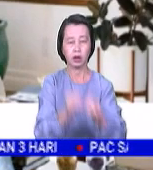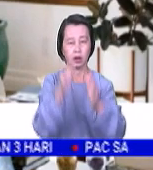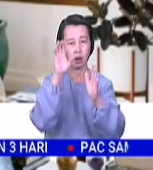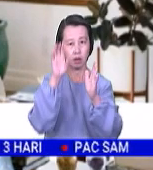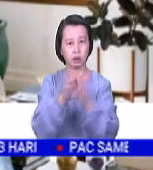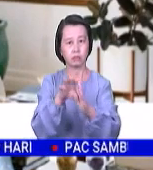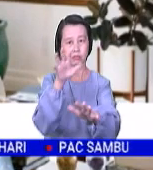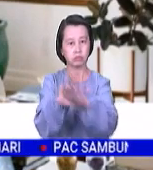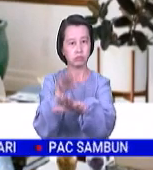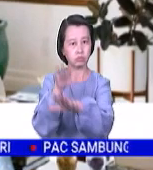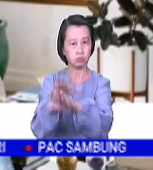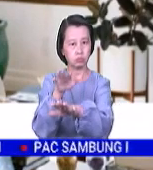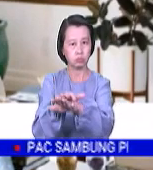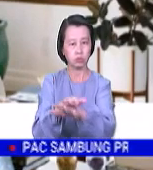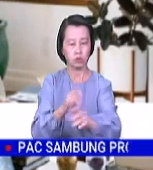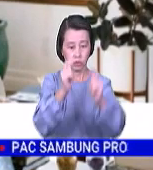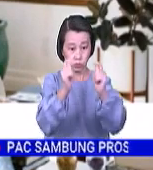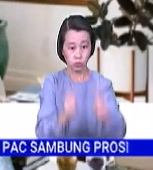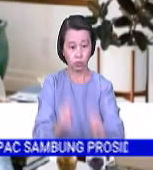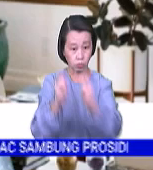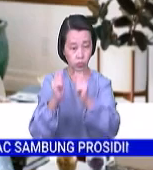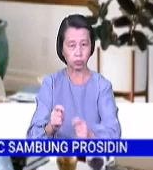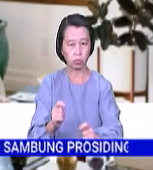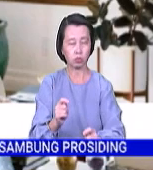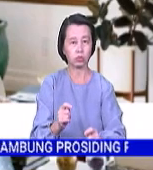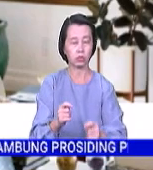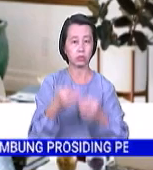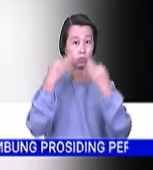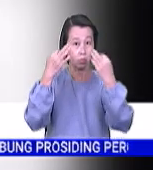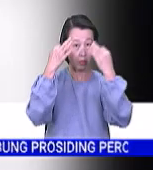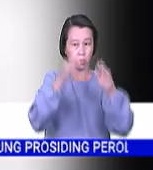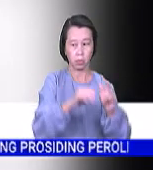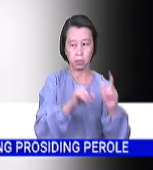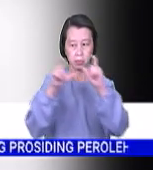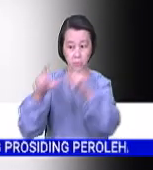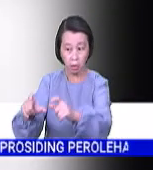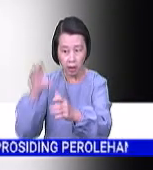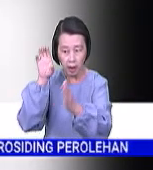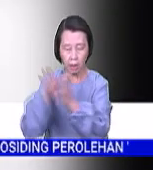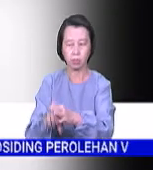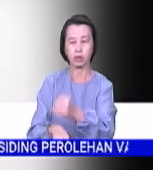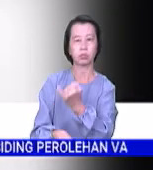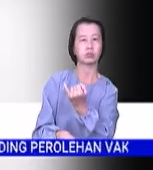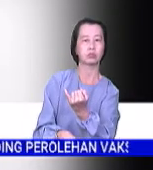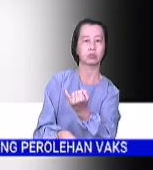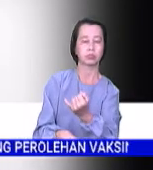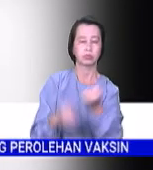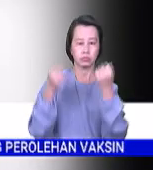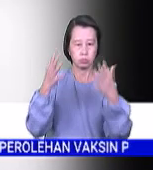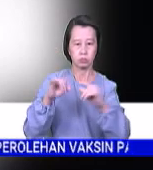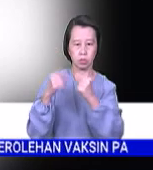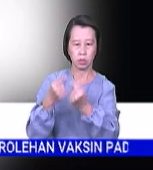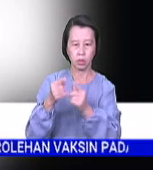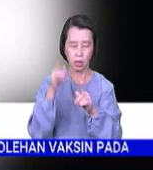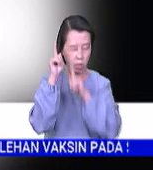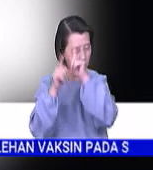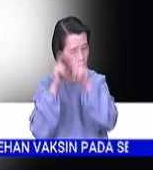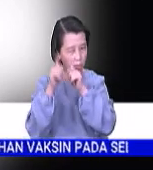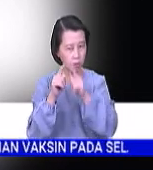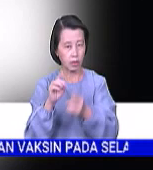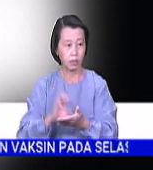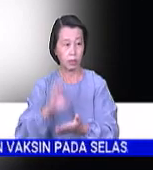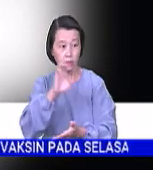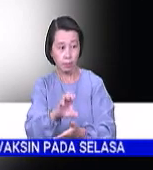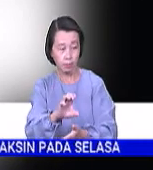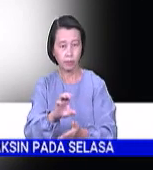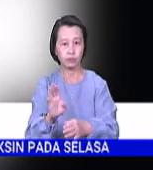poster beramai-ramai tokoh-tokoh berpengaruh itu tadi. Sindiket penipuan tersebut sering menggunakan helah seperti